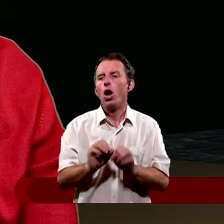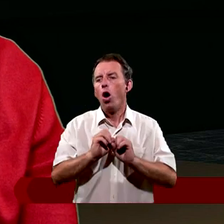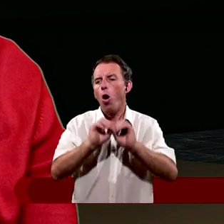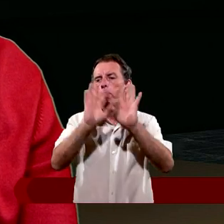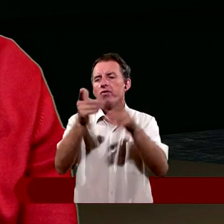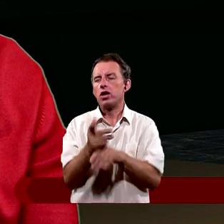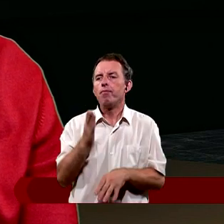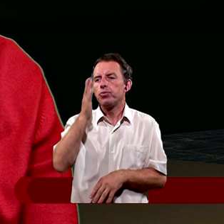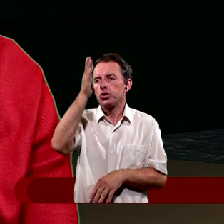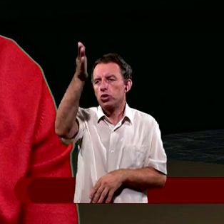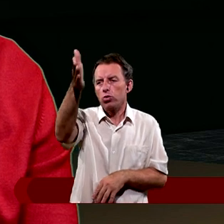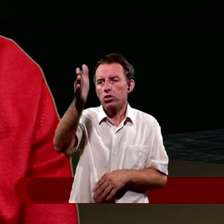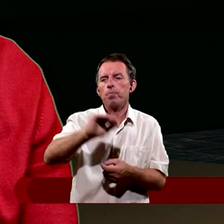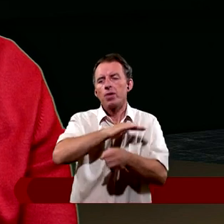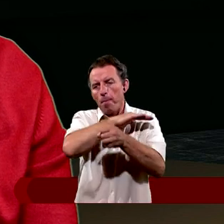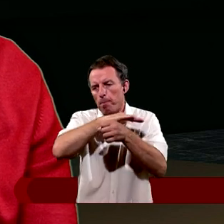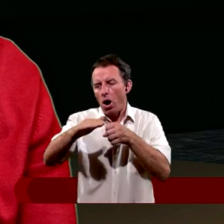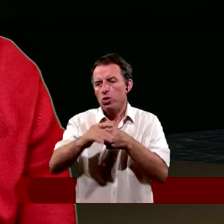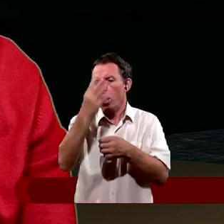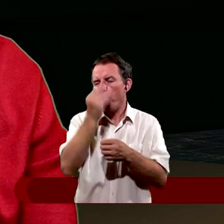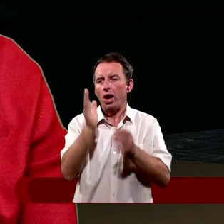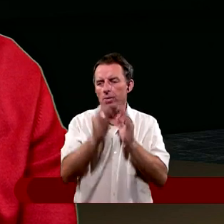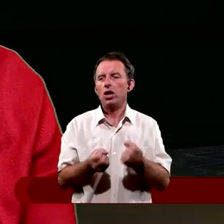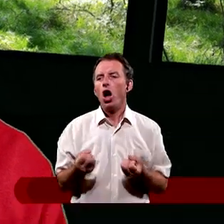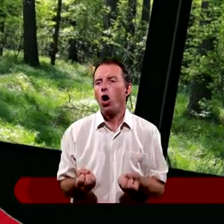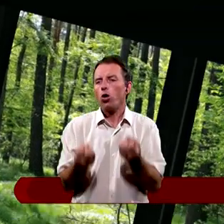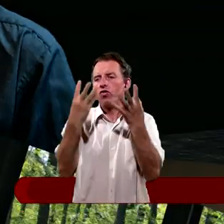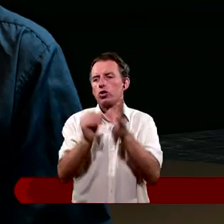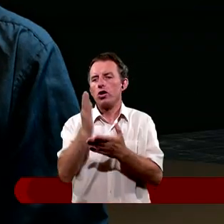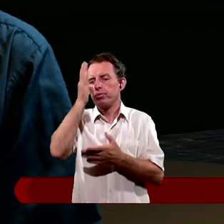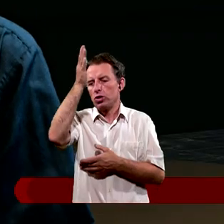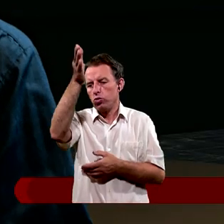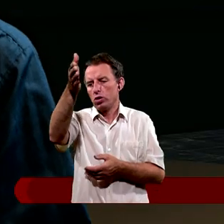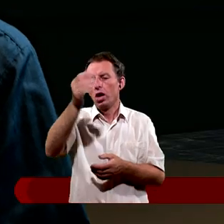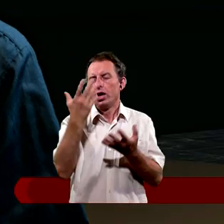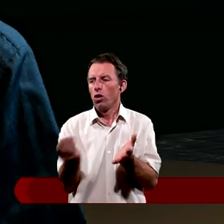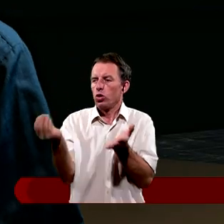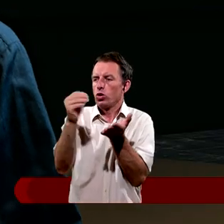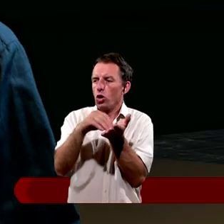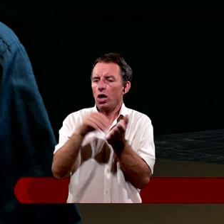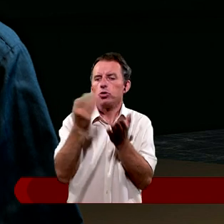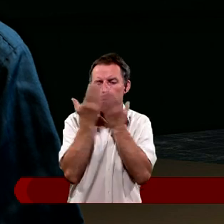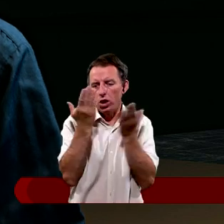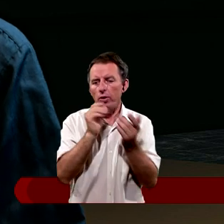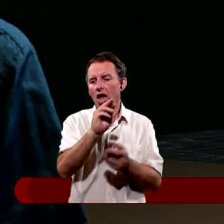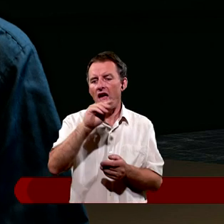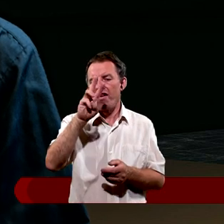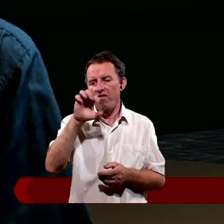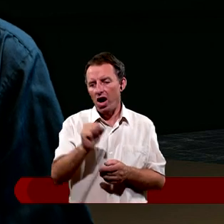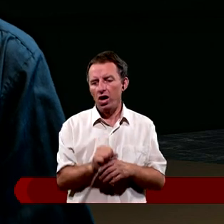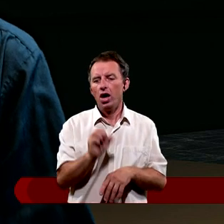w przyszłości. Ten pełny obraz będzie odtworzony w przyszłości. Chciałbym dodać do tego, co przeczytałaś,